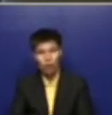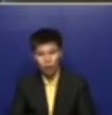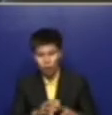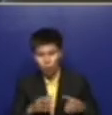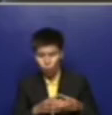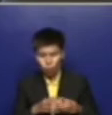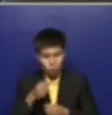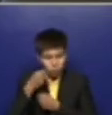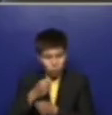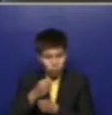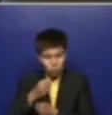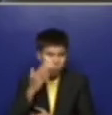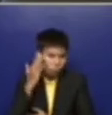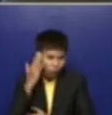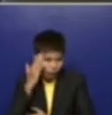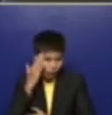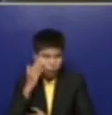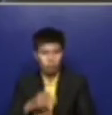ครับ